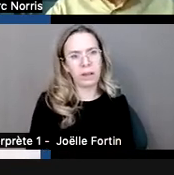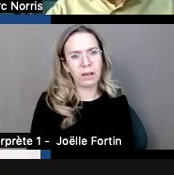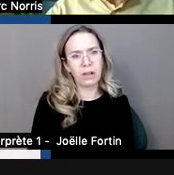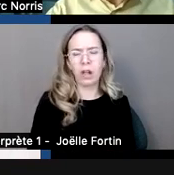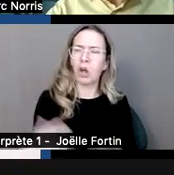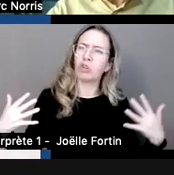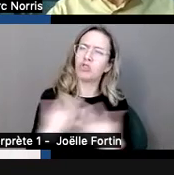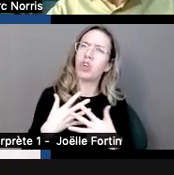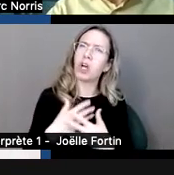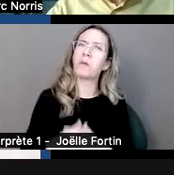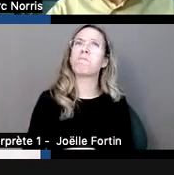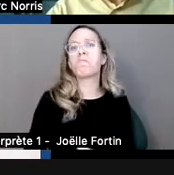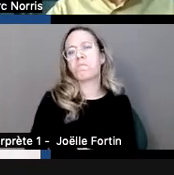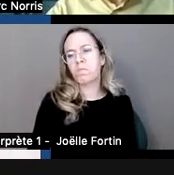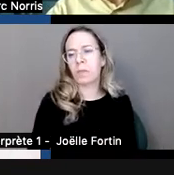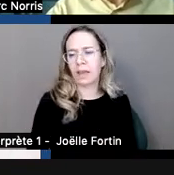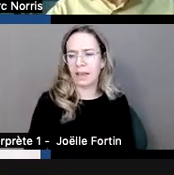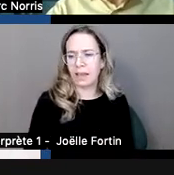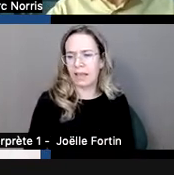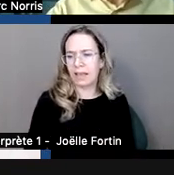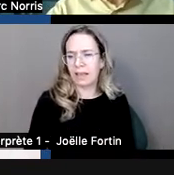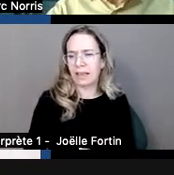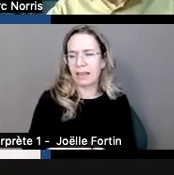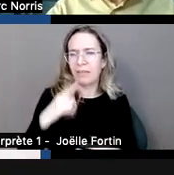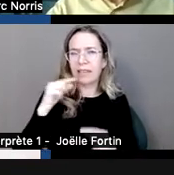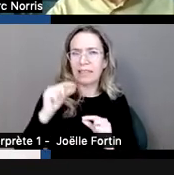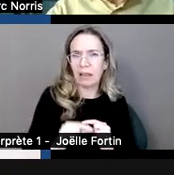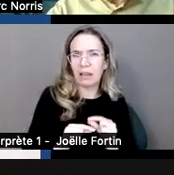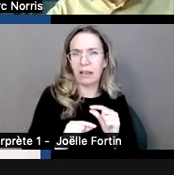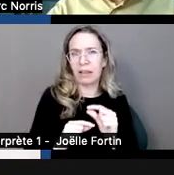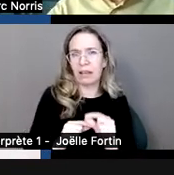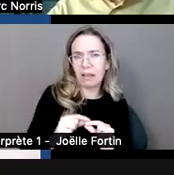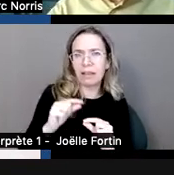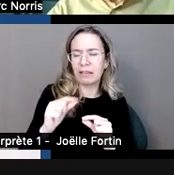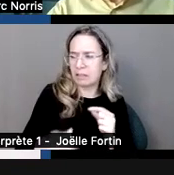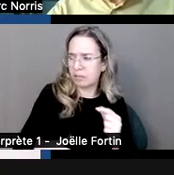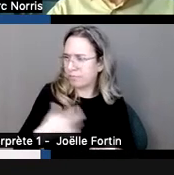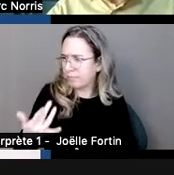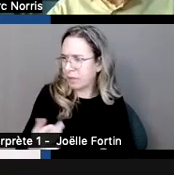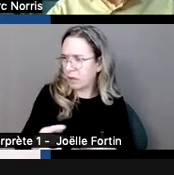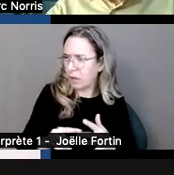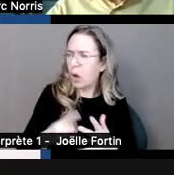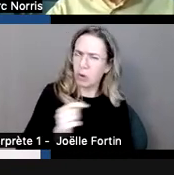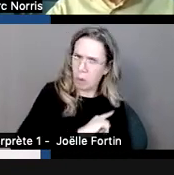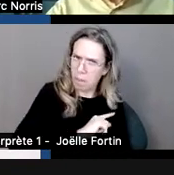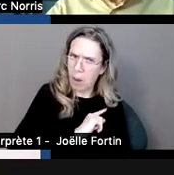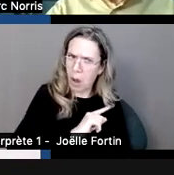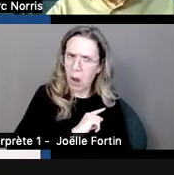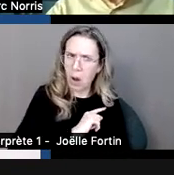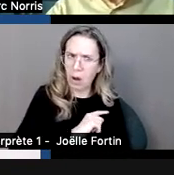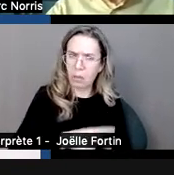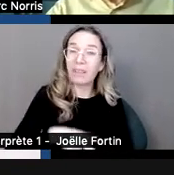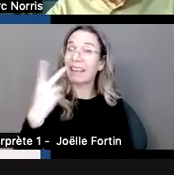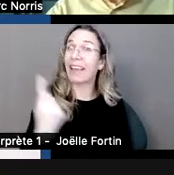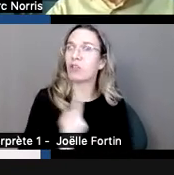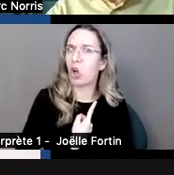reçoit un choc? Comme je vous le disais, c'est quelque chose qui arrive peu à peu dans la vie. Donc, on a peur. On est très, très